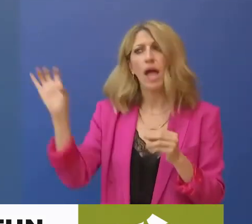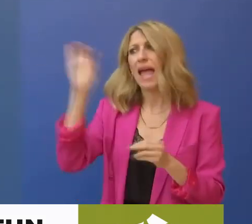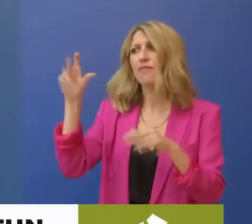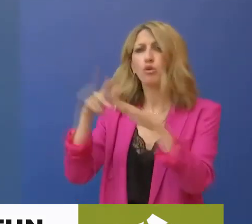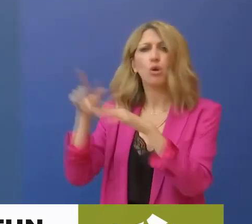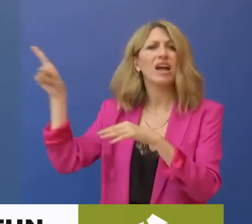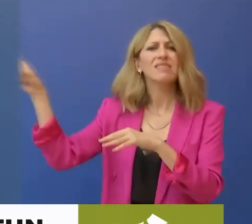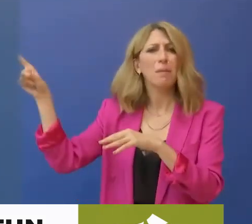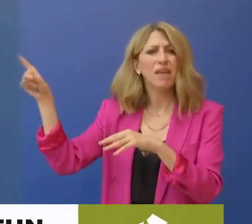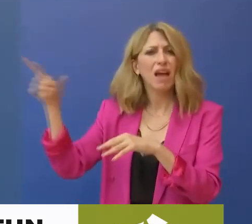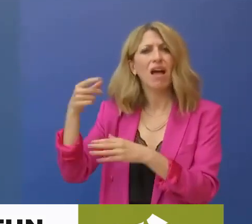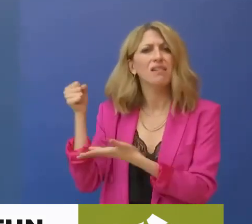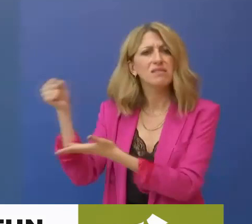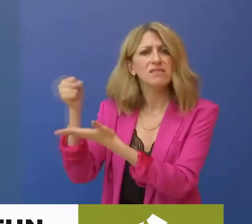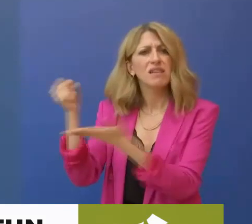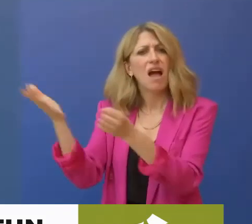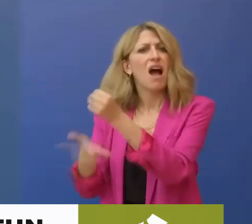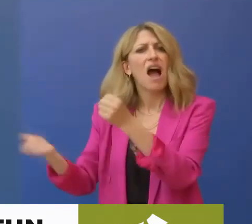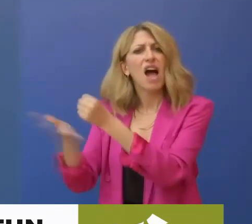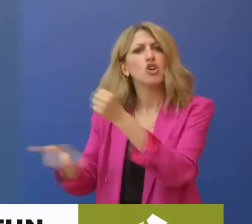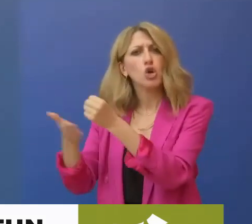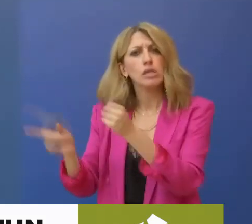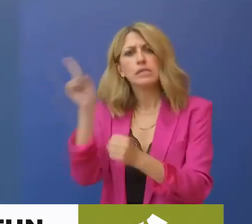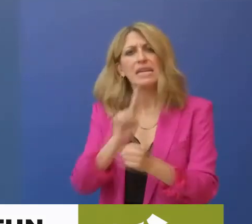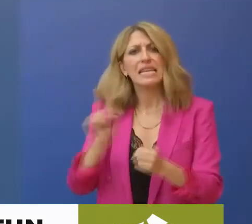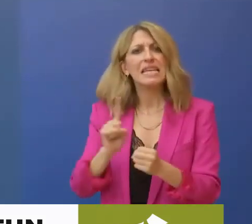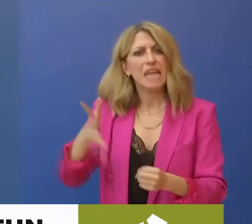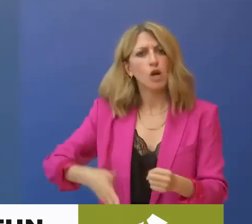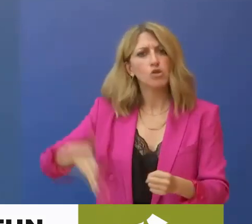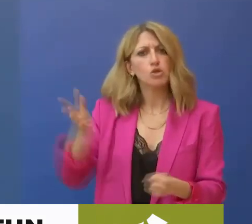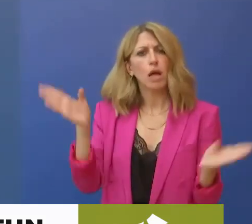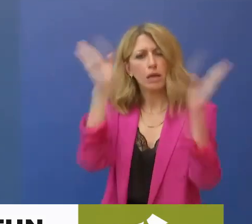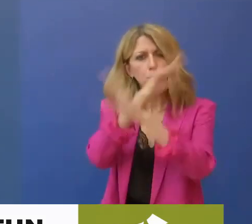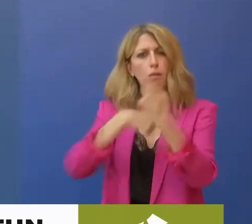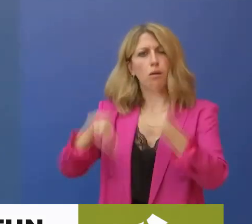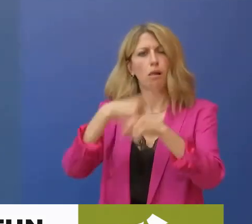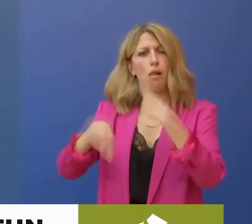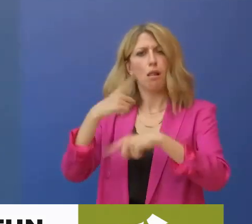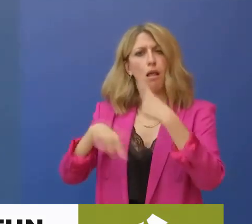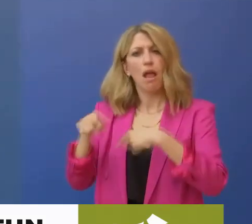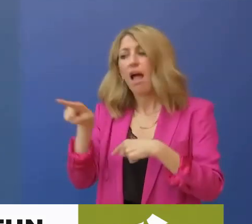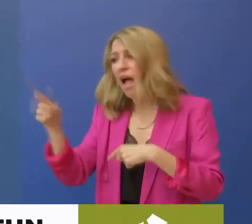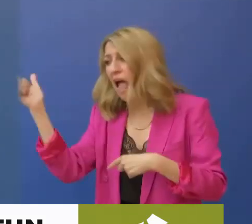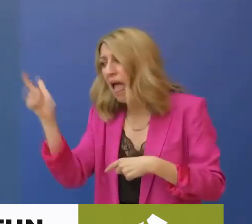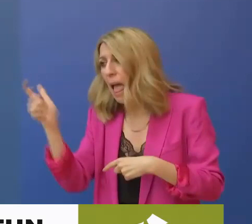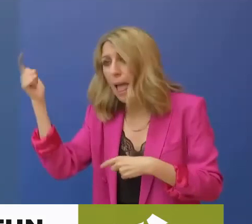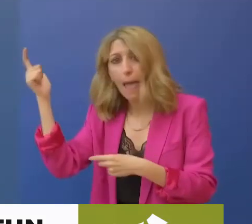και τι απαντάτε στις επικρίσεις μερίδας πολιτών που θεωρεί μια τέτοια κίνηση από έναν ενεργεία πρωθυπουργό πως στερείται